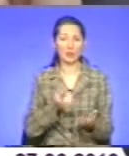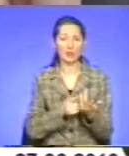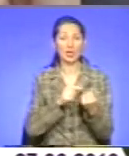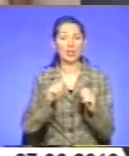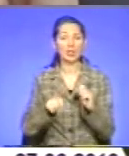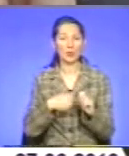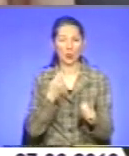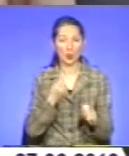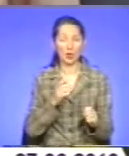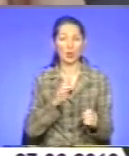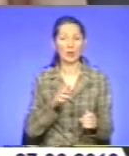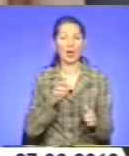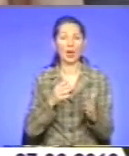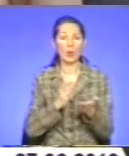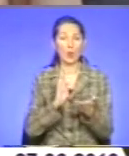склала